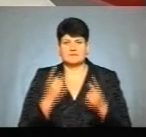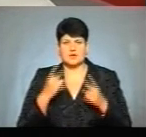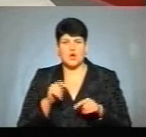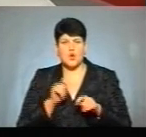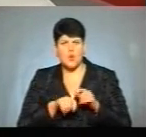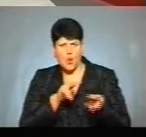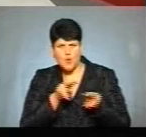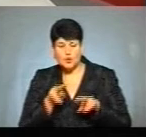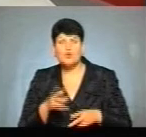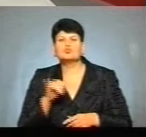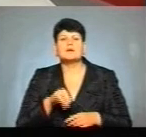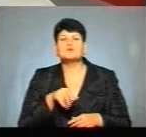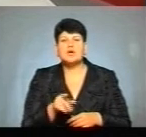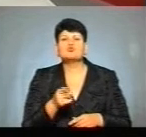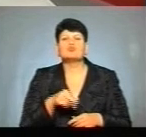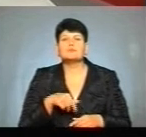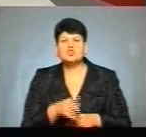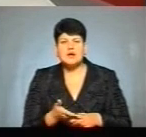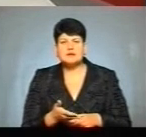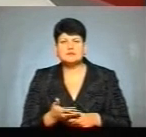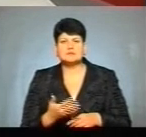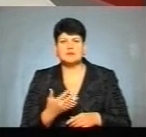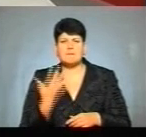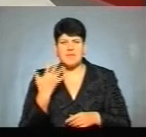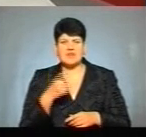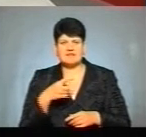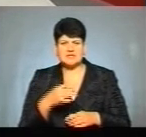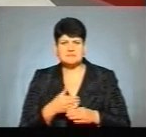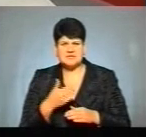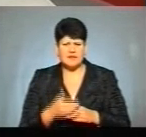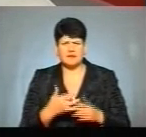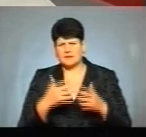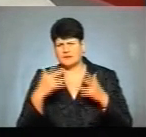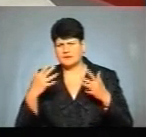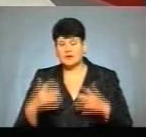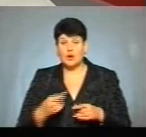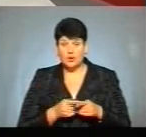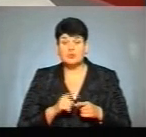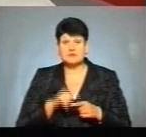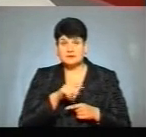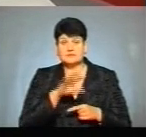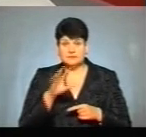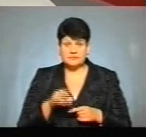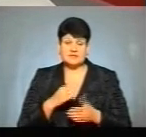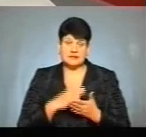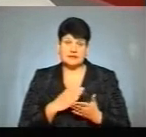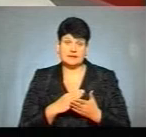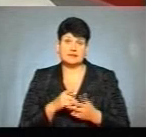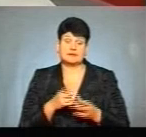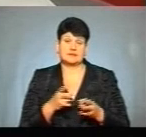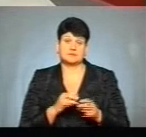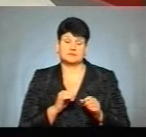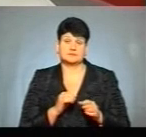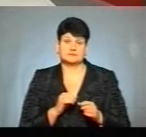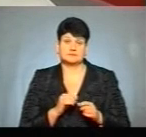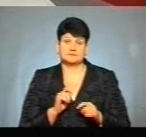ти пішла? А чому ти пішла? За 5 хвилин, на 5 хвилин ти запізнилась? І так далі. Дзвіночки ось ці є, і їх треба відстежувати.